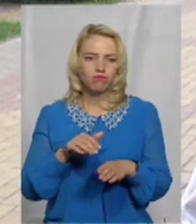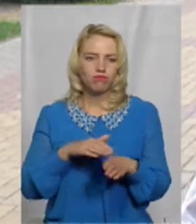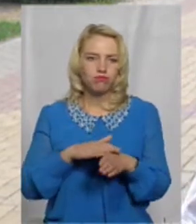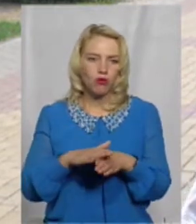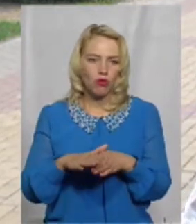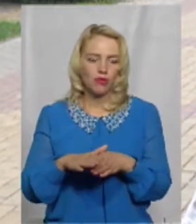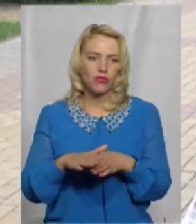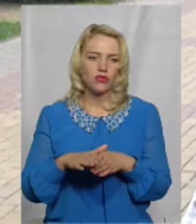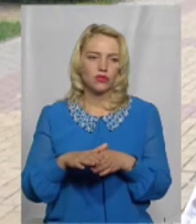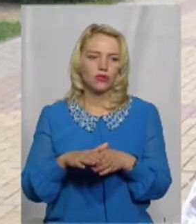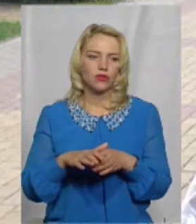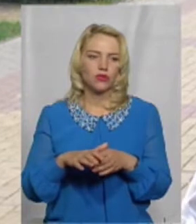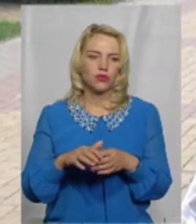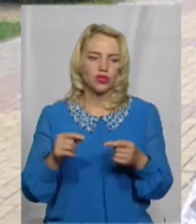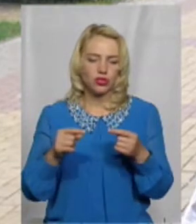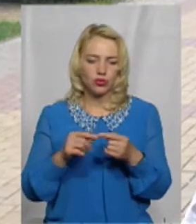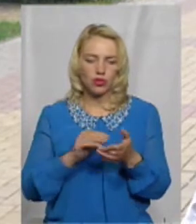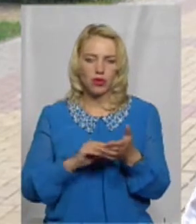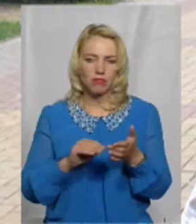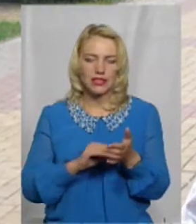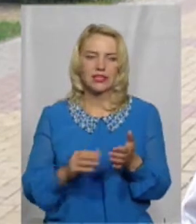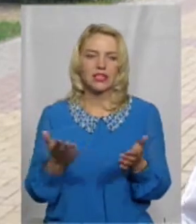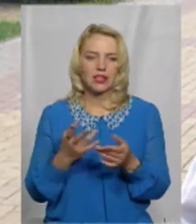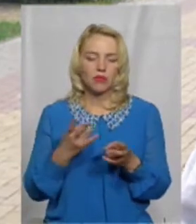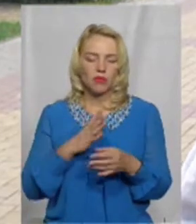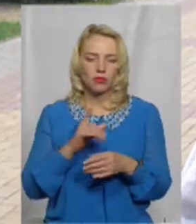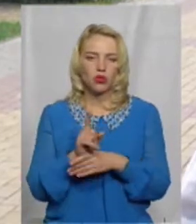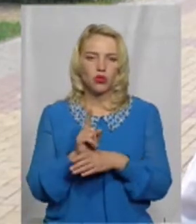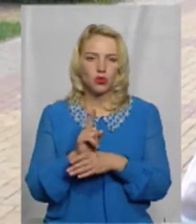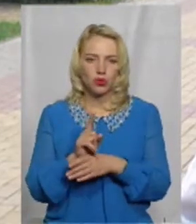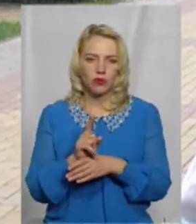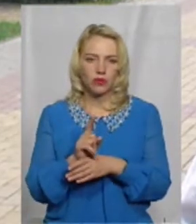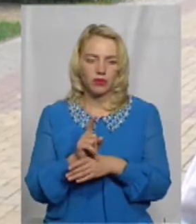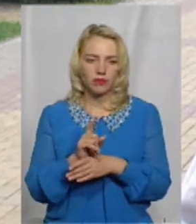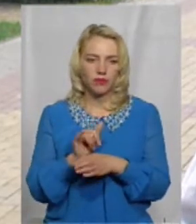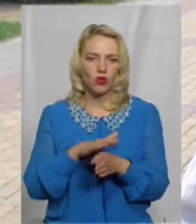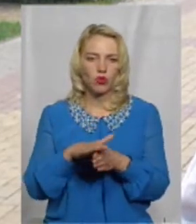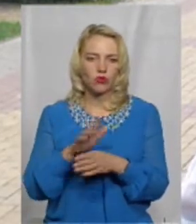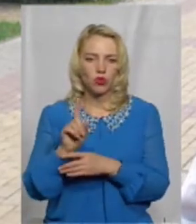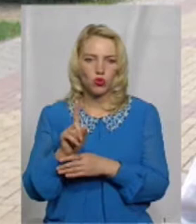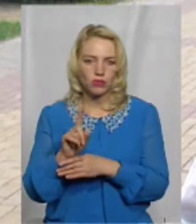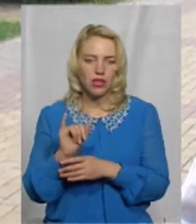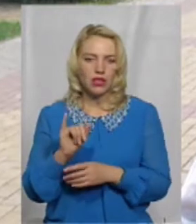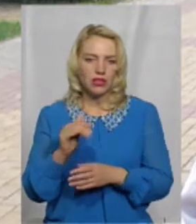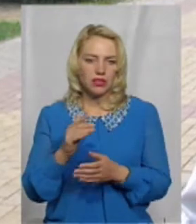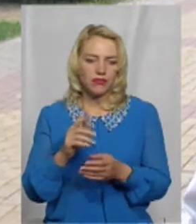розписано чітко, які мають бути умови, які мають витримуватись норми, вказані